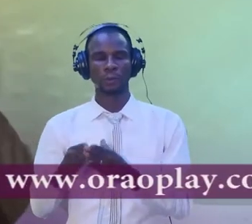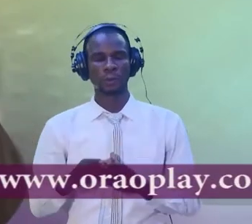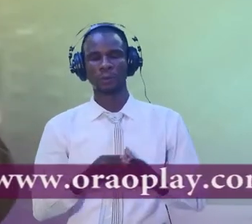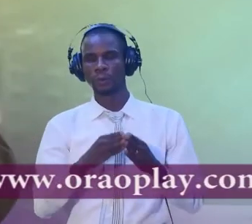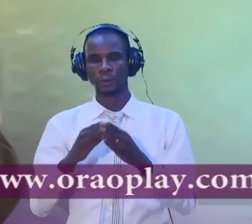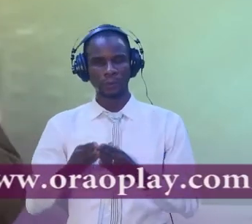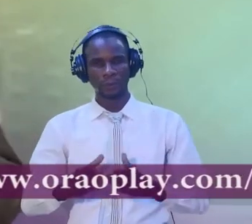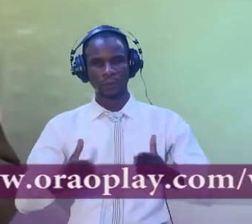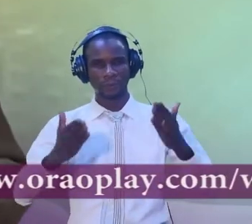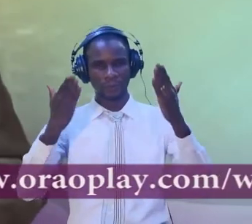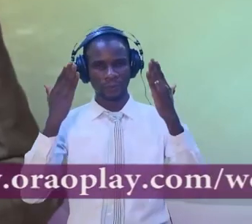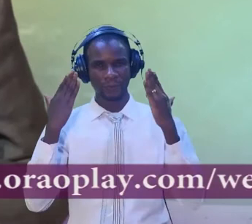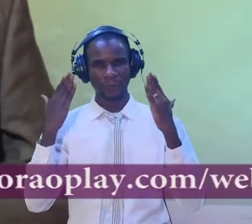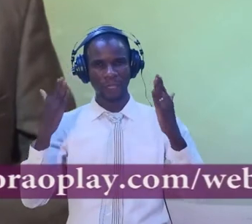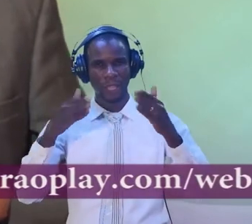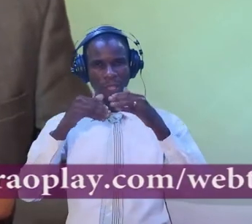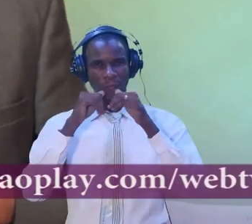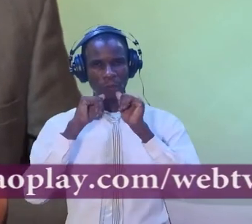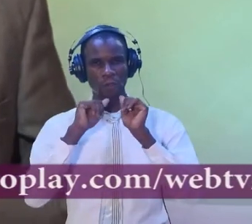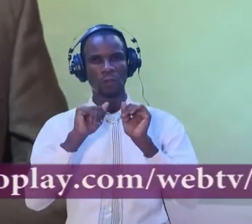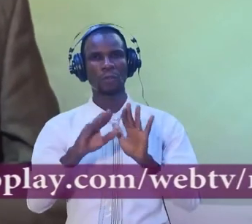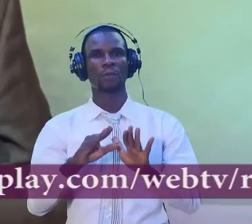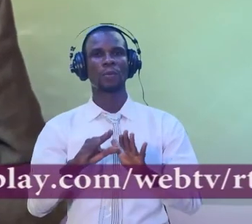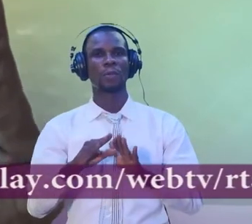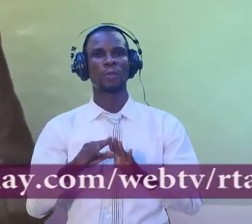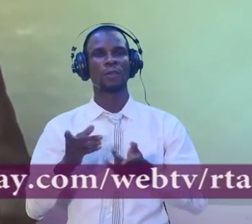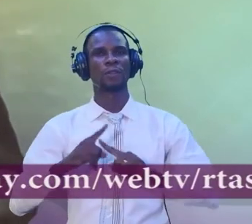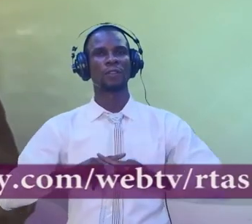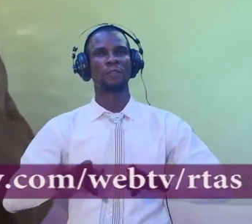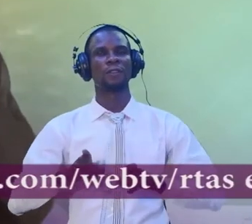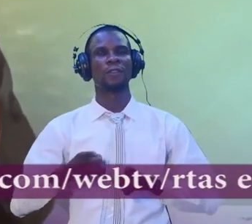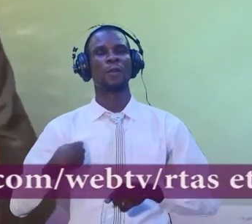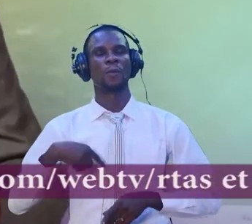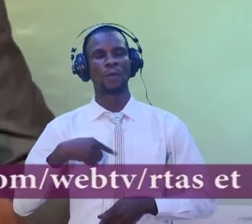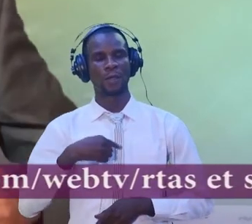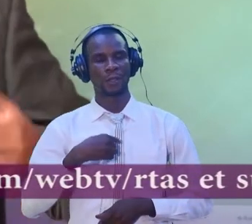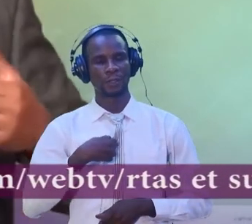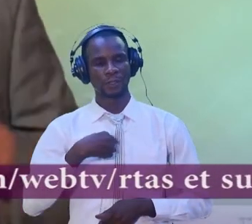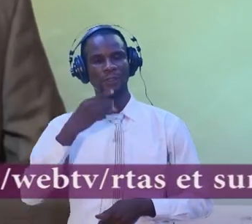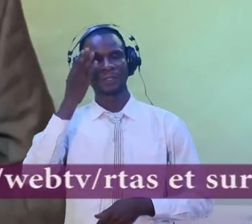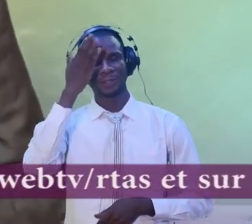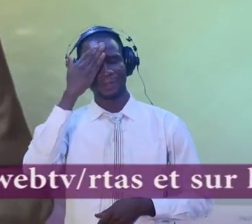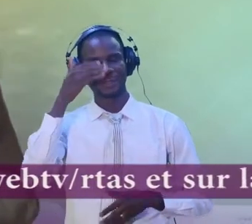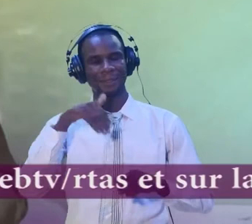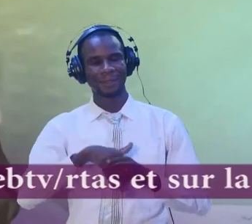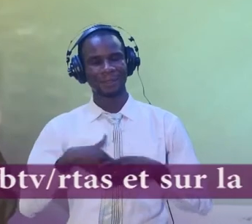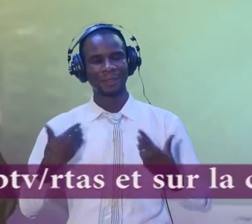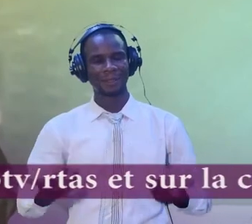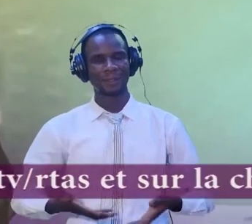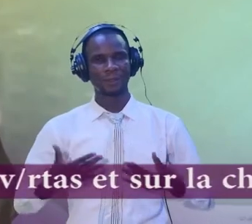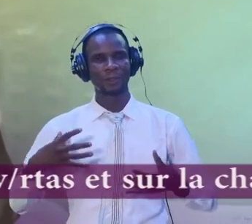Ninaamini kwamba masomo yetu yanaendelea kutujenga na tunaendelea kupata baraka nyingi toka kwa